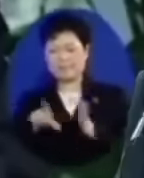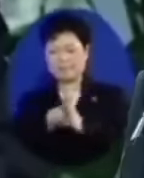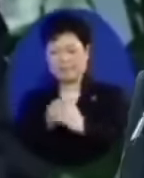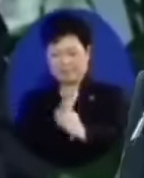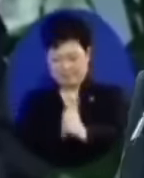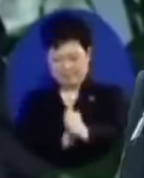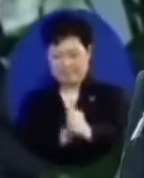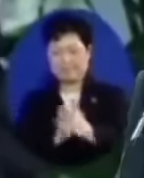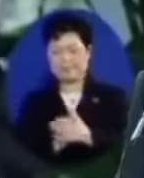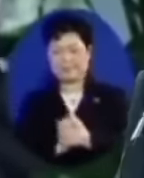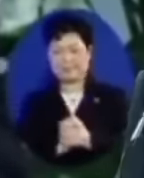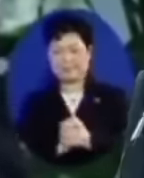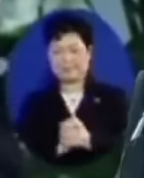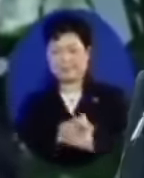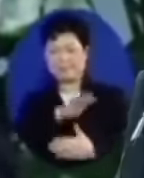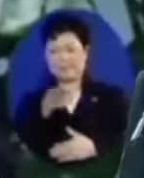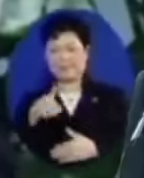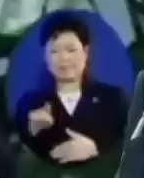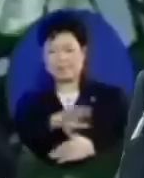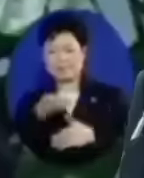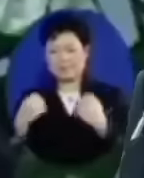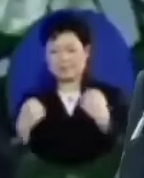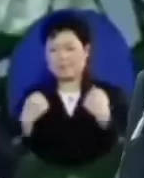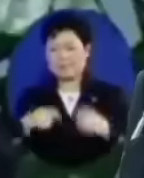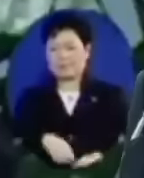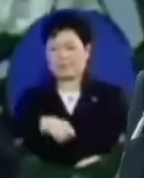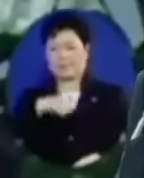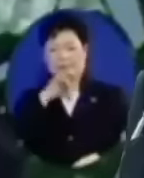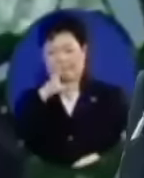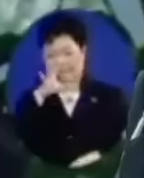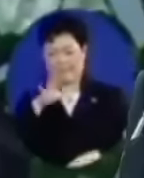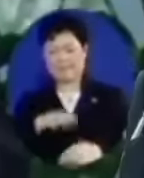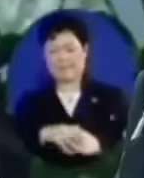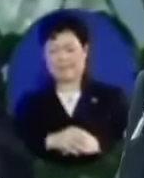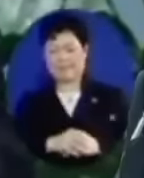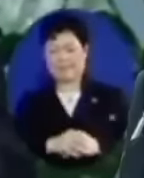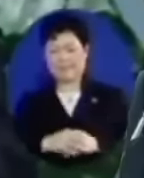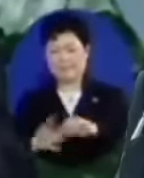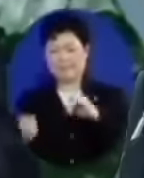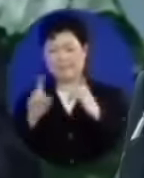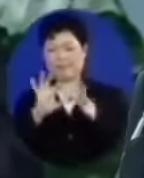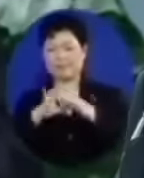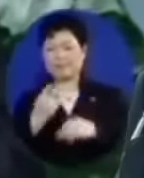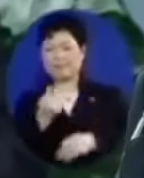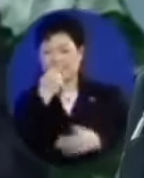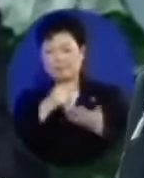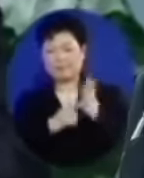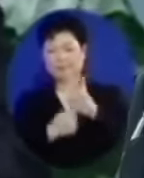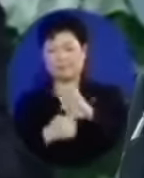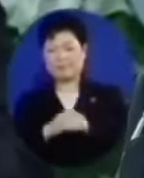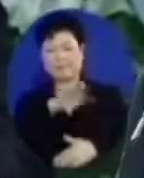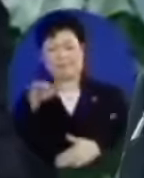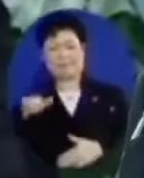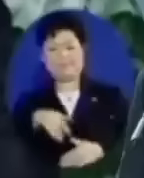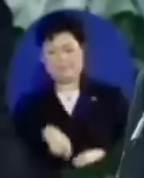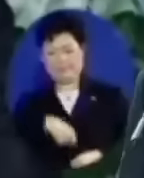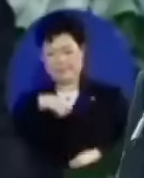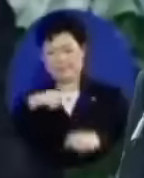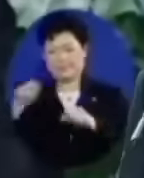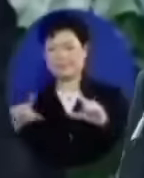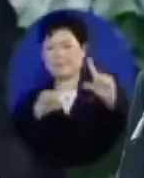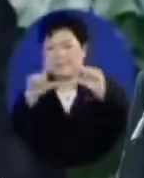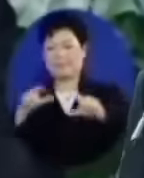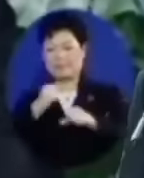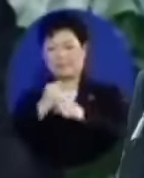것입니다. 우리가 우리 힘으로 의롭게 되지 못하잖아요. 부활의 생명이 나타나서 우리를 의롭게 살게